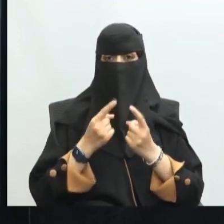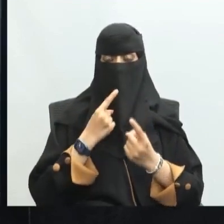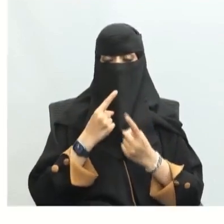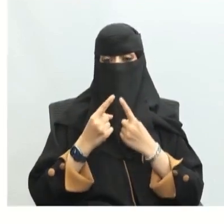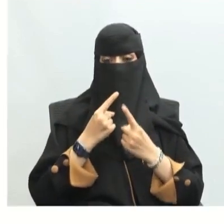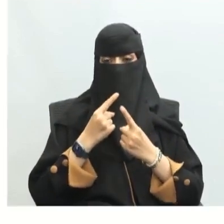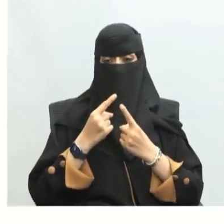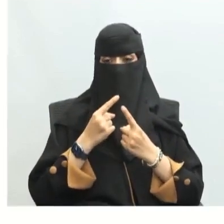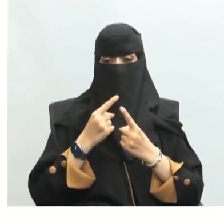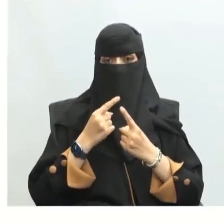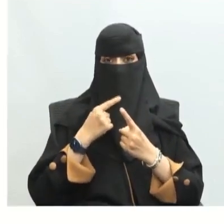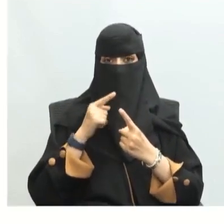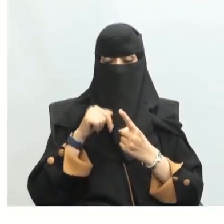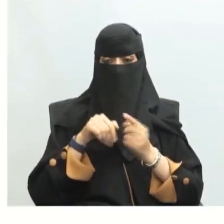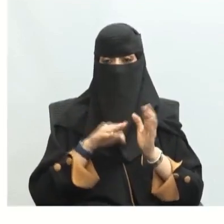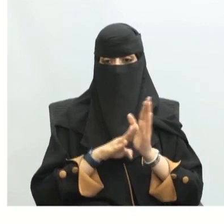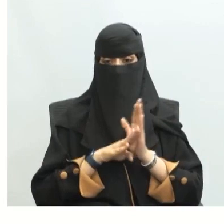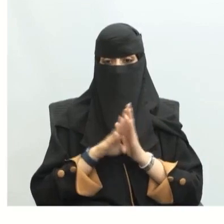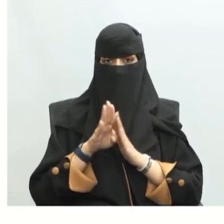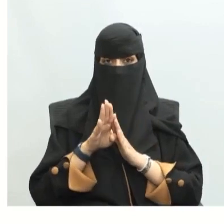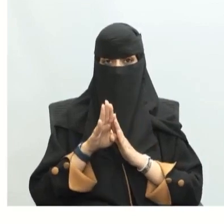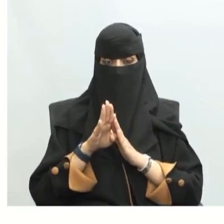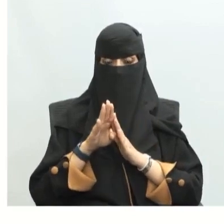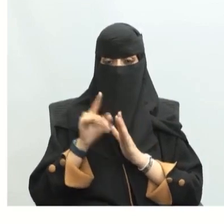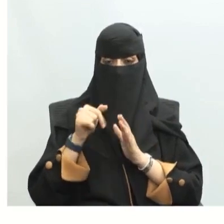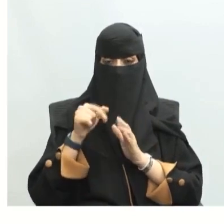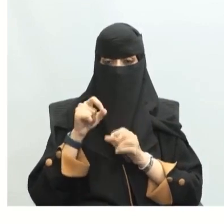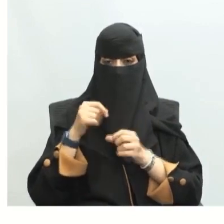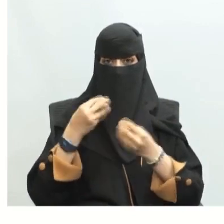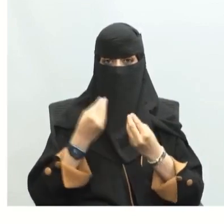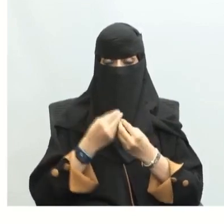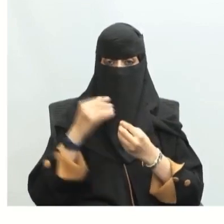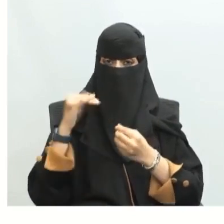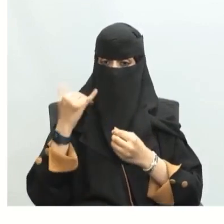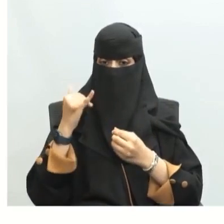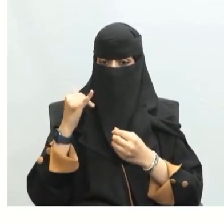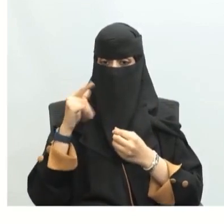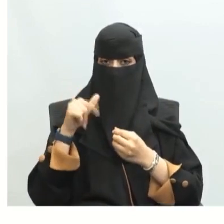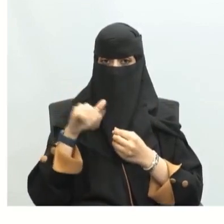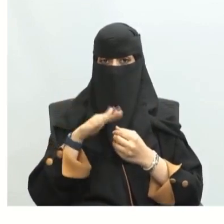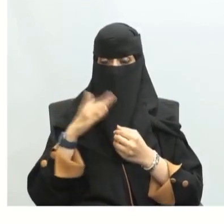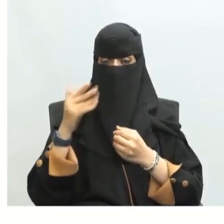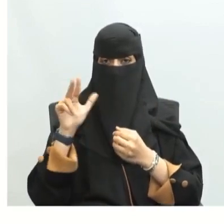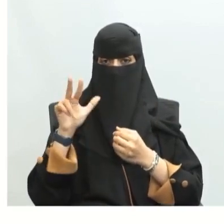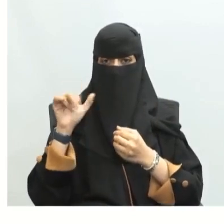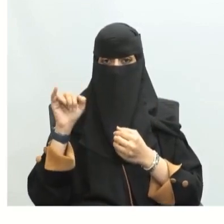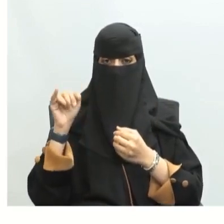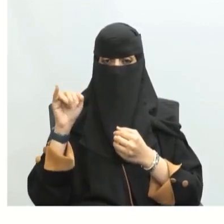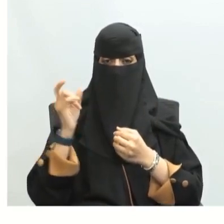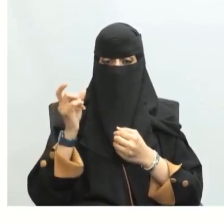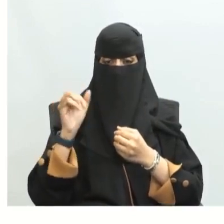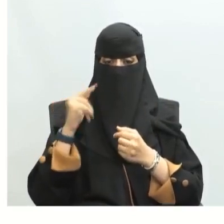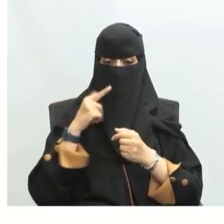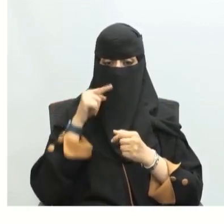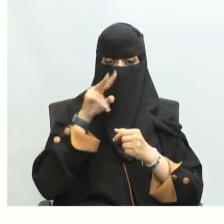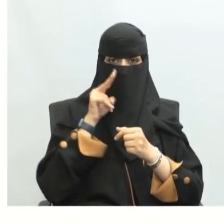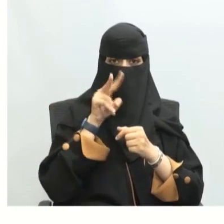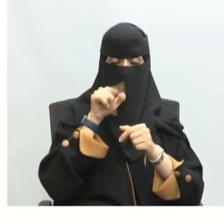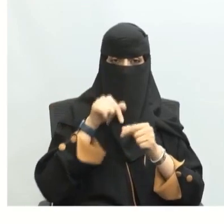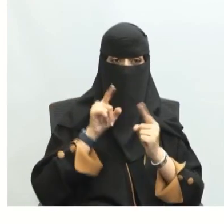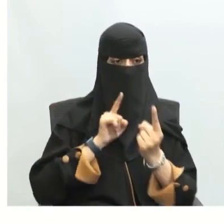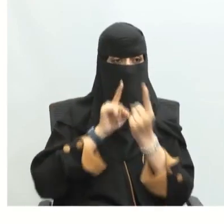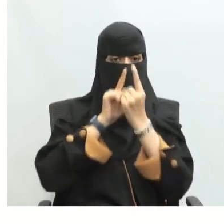ايضا يوجد ما لدينا او ما يسمى بالحوار الحضاري مع الشباب اليمني هنا نشاهد